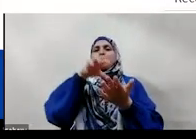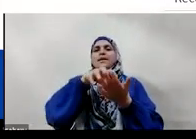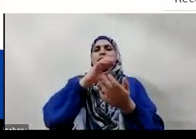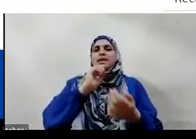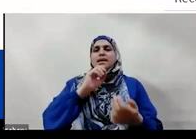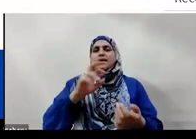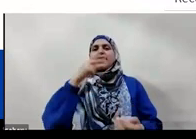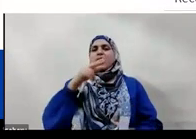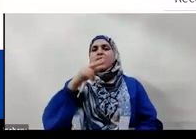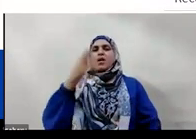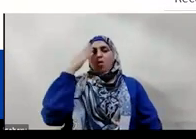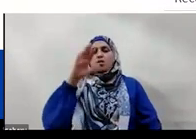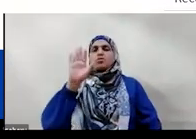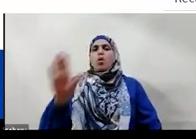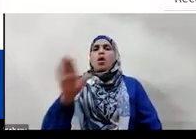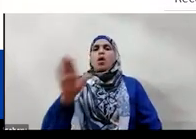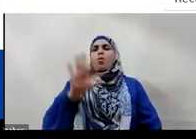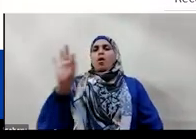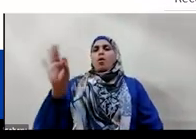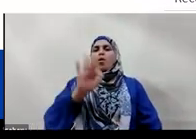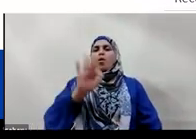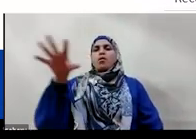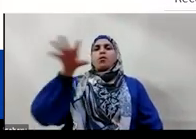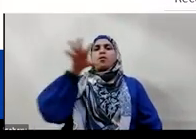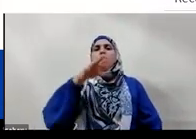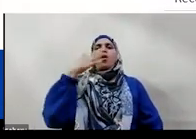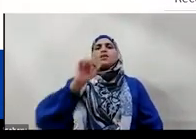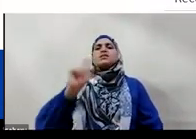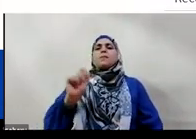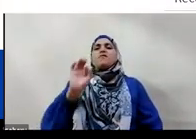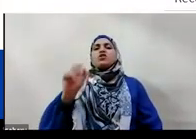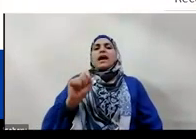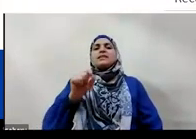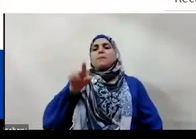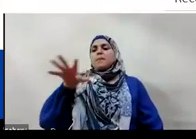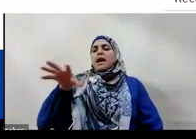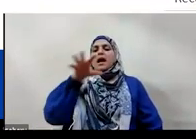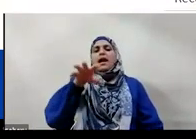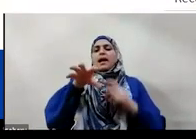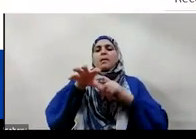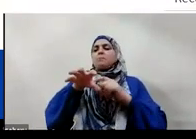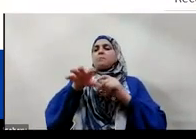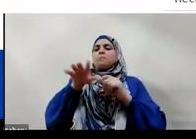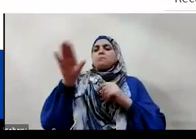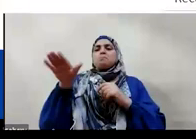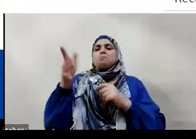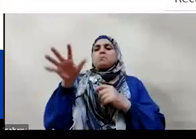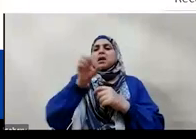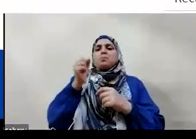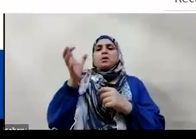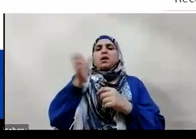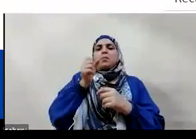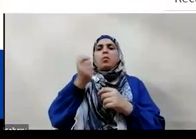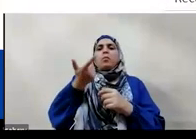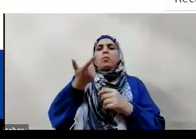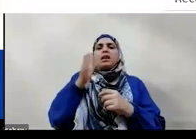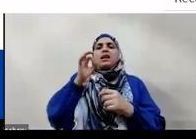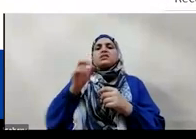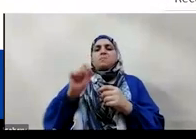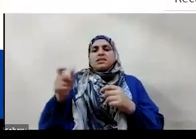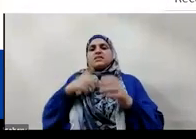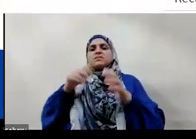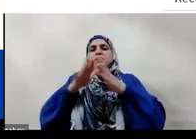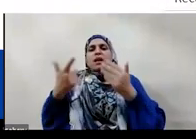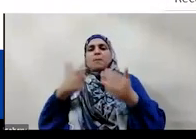الكلام كده هو هو من source معين ب citation أو من غير citation، او ان انا اعمل برزنتيشن